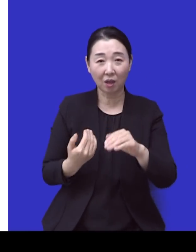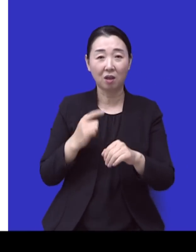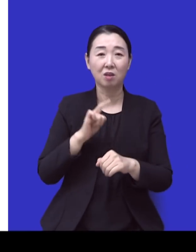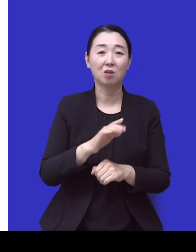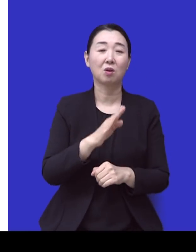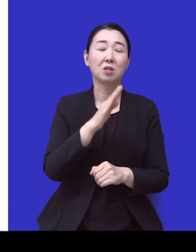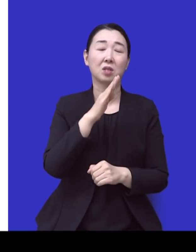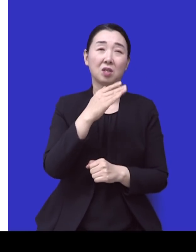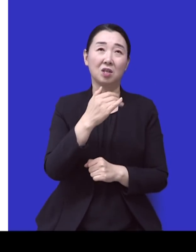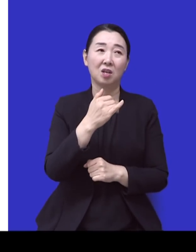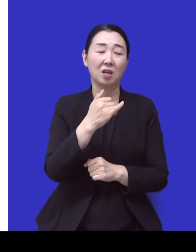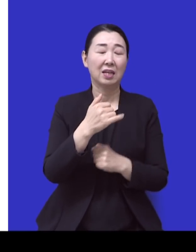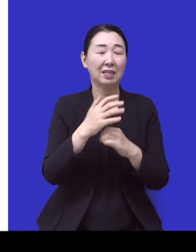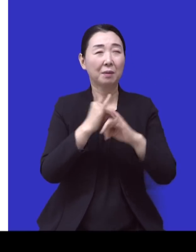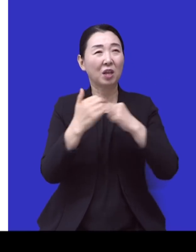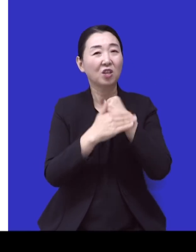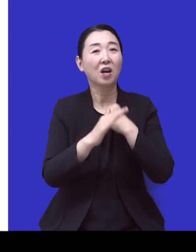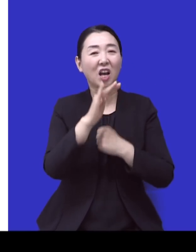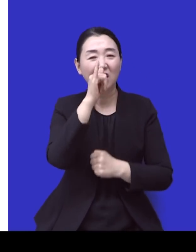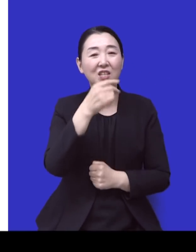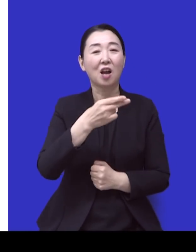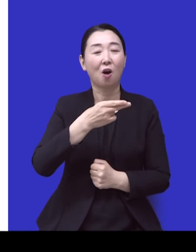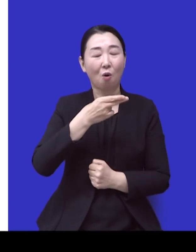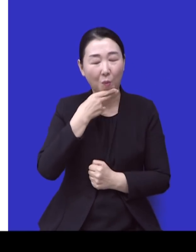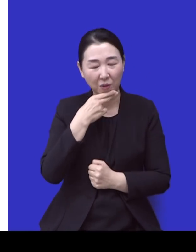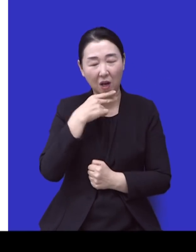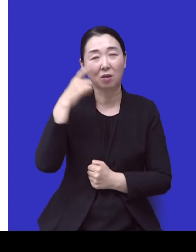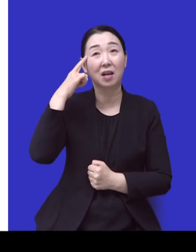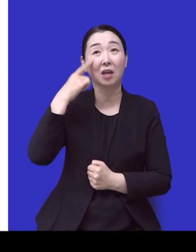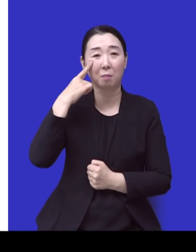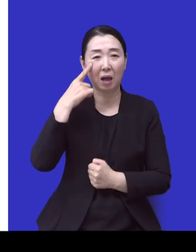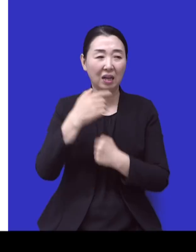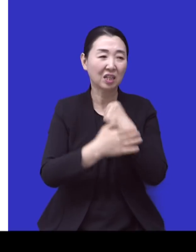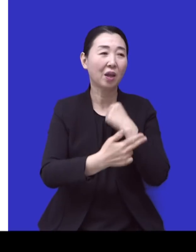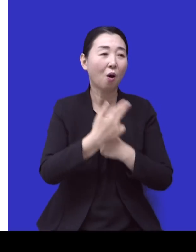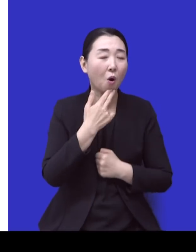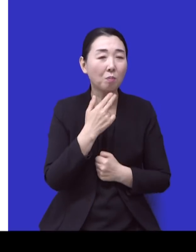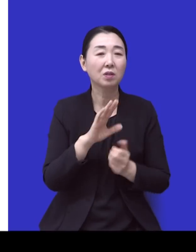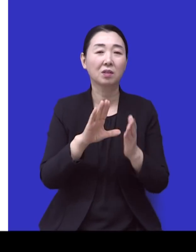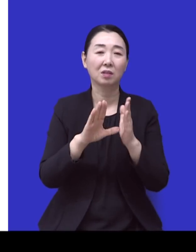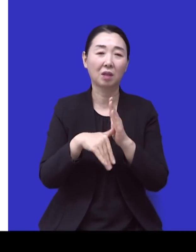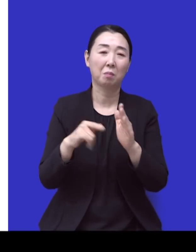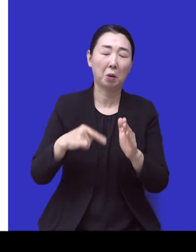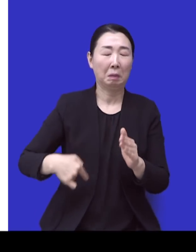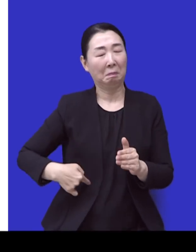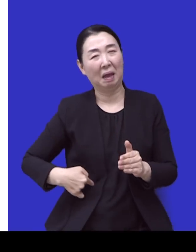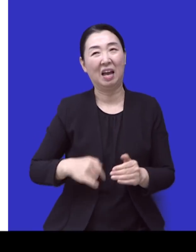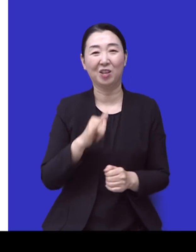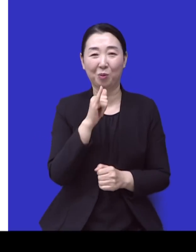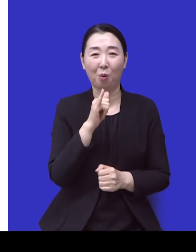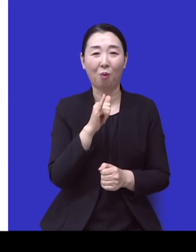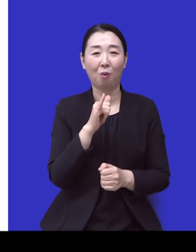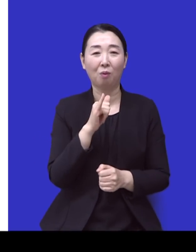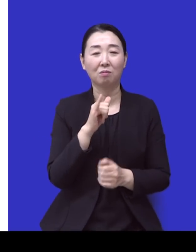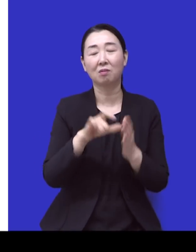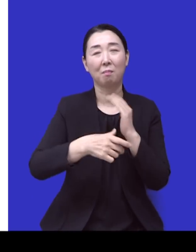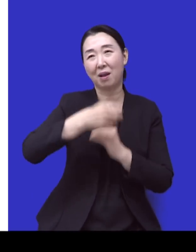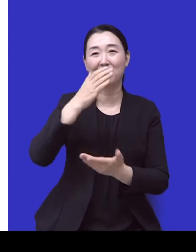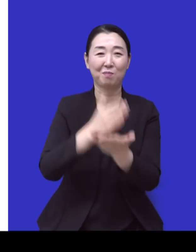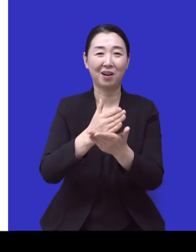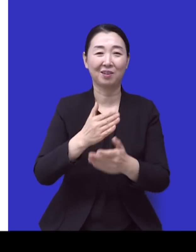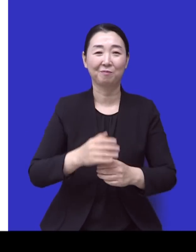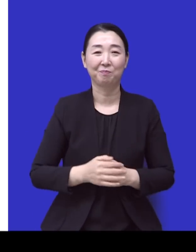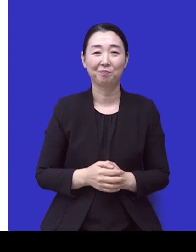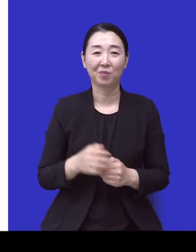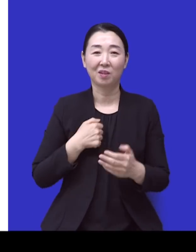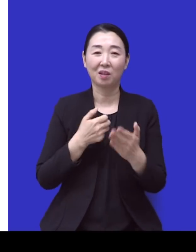이것이 덕이 되냐를 한번 따져보세요. 조금이라도 덕이 되지 않을 것 같다면 뭔가 이렇게 캥기는 게 있으면 그냥 안 마시는 게 낫죠.